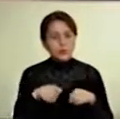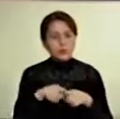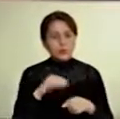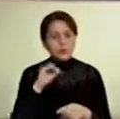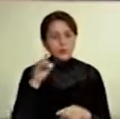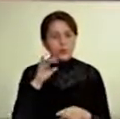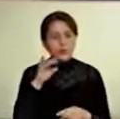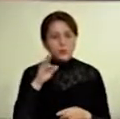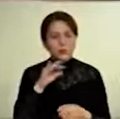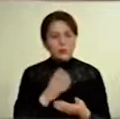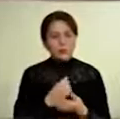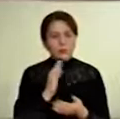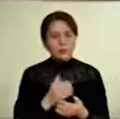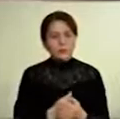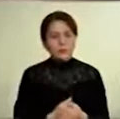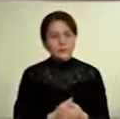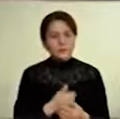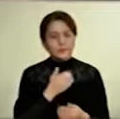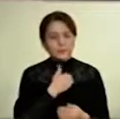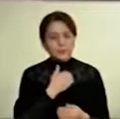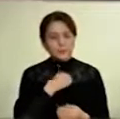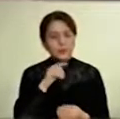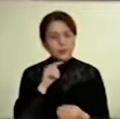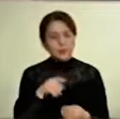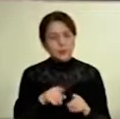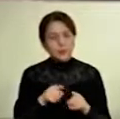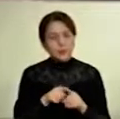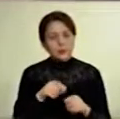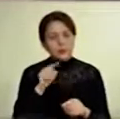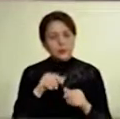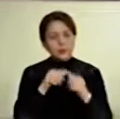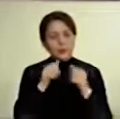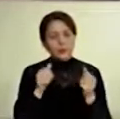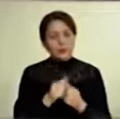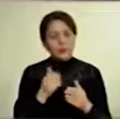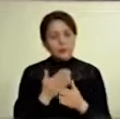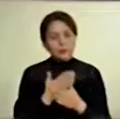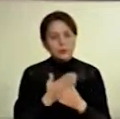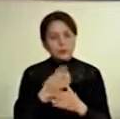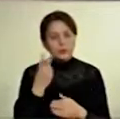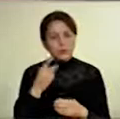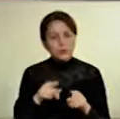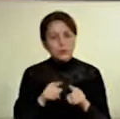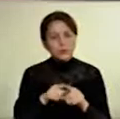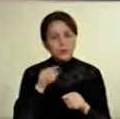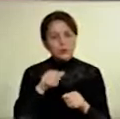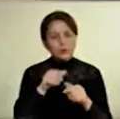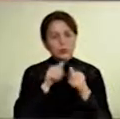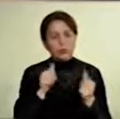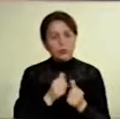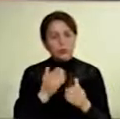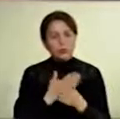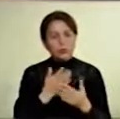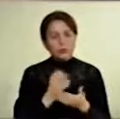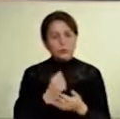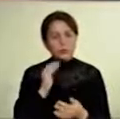yuzlari kelib chiqadi. Xohlasak, bu yuzini ham shu formula orqali, ikkinchisini ham shu formula orqali topamiz, chunki